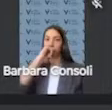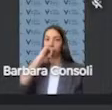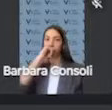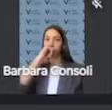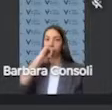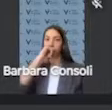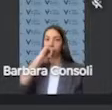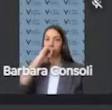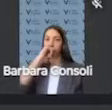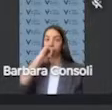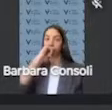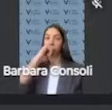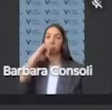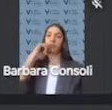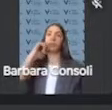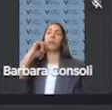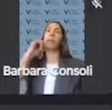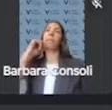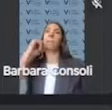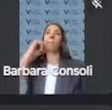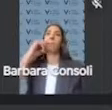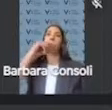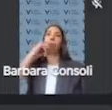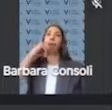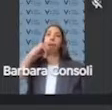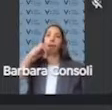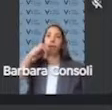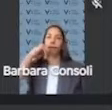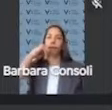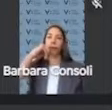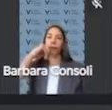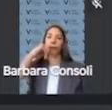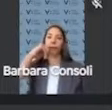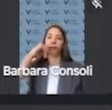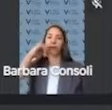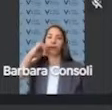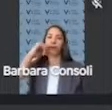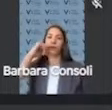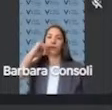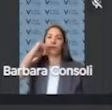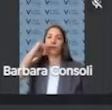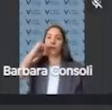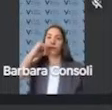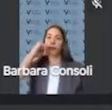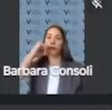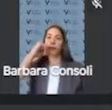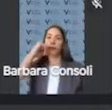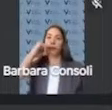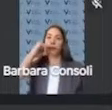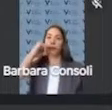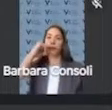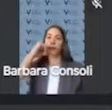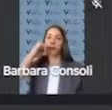per chi non volesse fare il passaggio, quindi poi